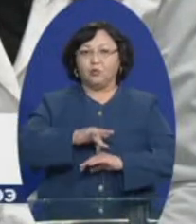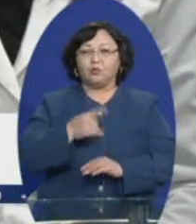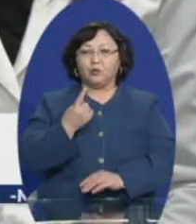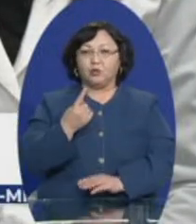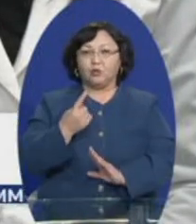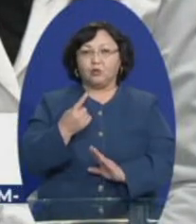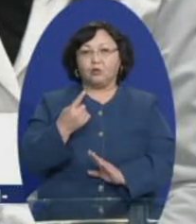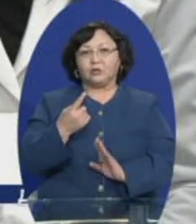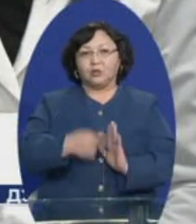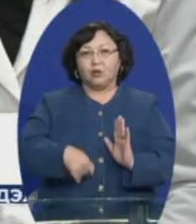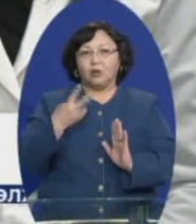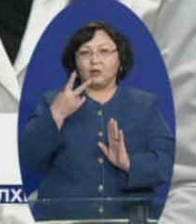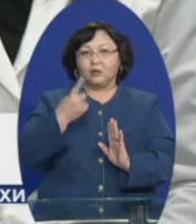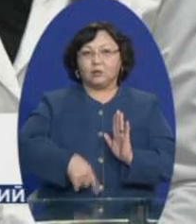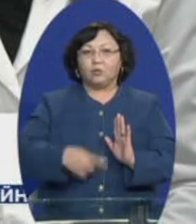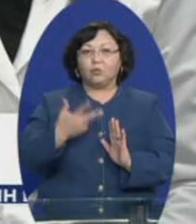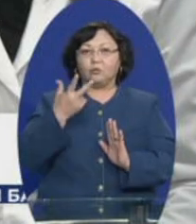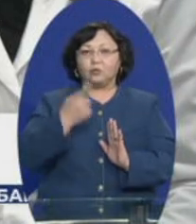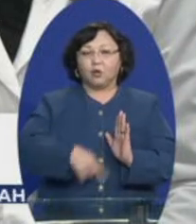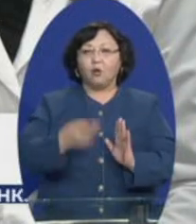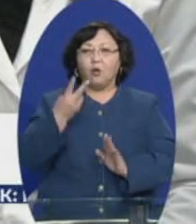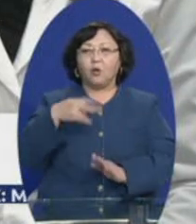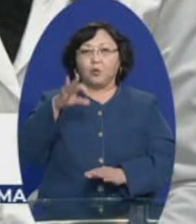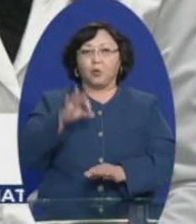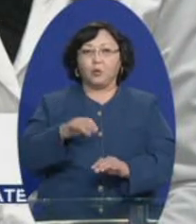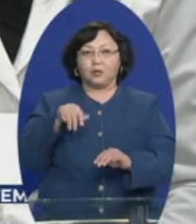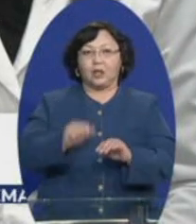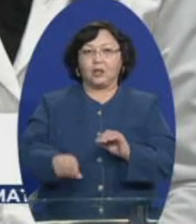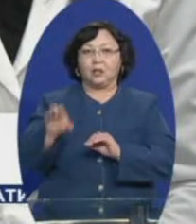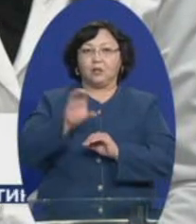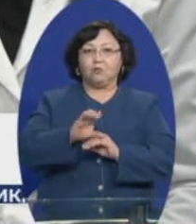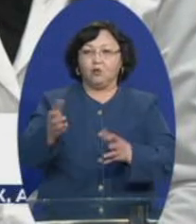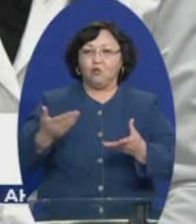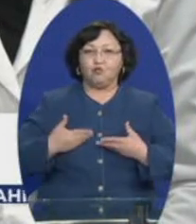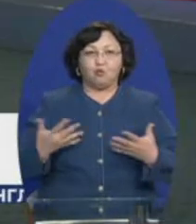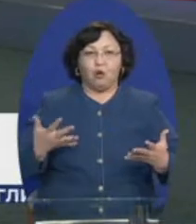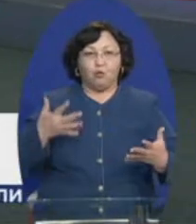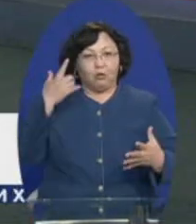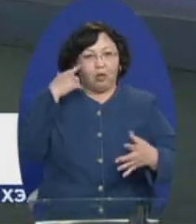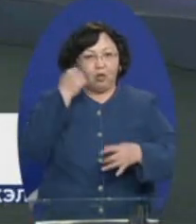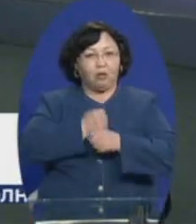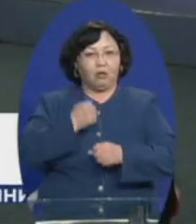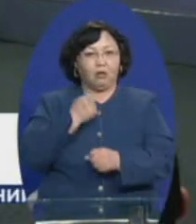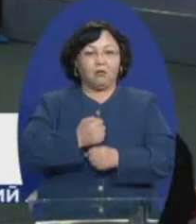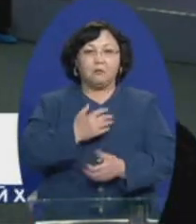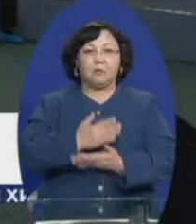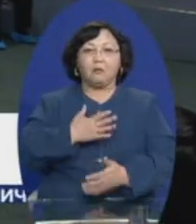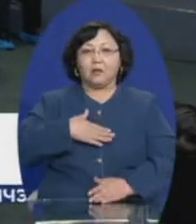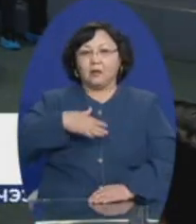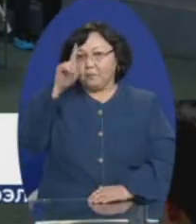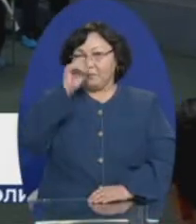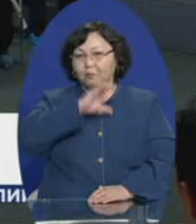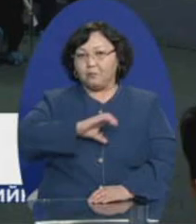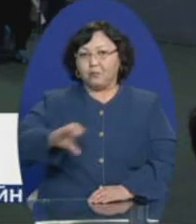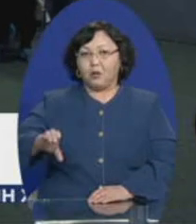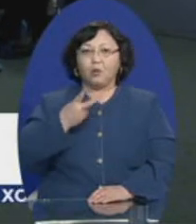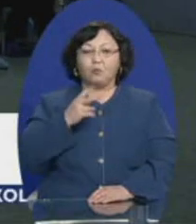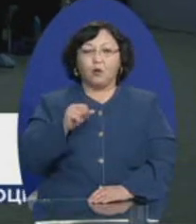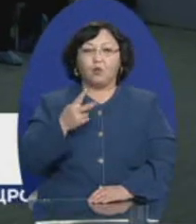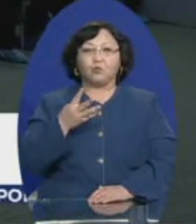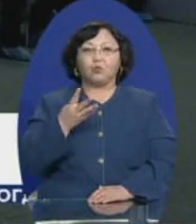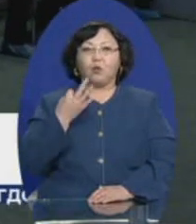сарын 20% авч чадаагүй. Одоо энэ дээр бүх толгой гашлаад ингэж явж байна. Манай эмнэлэг 24 ангараад магадланд